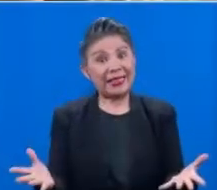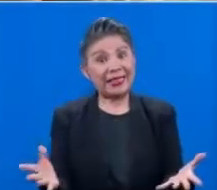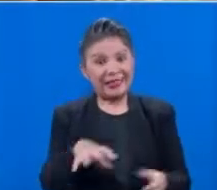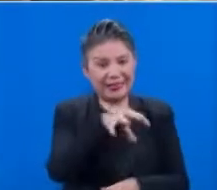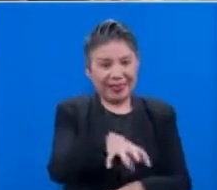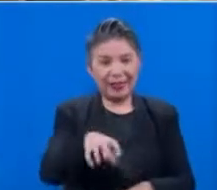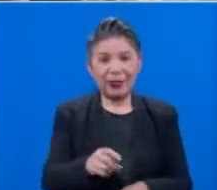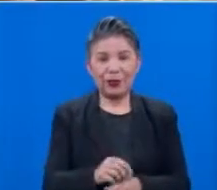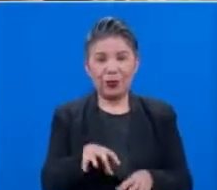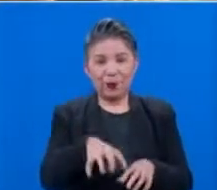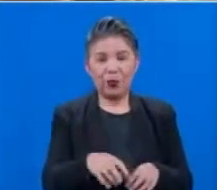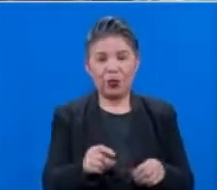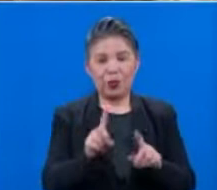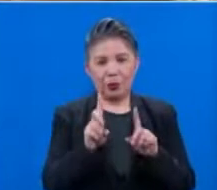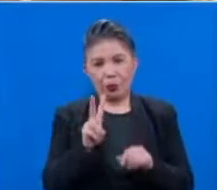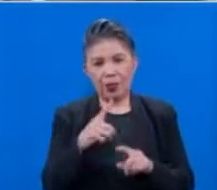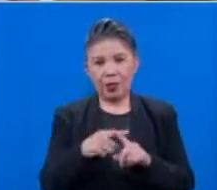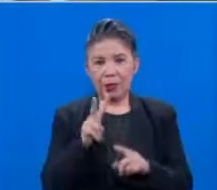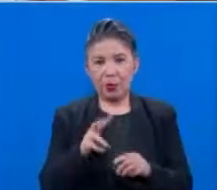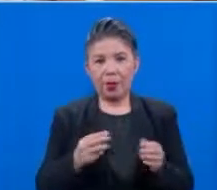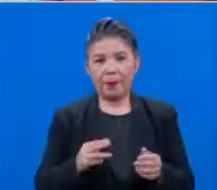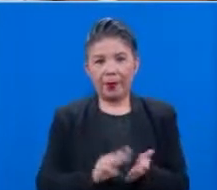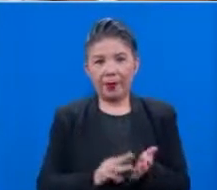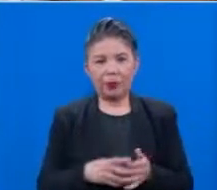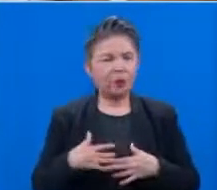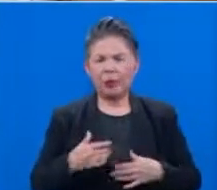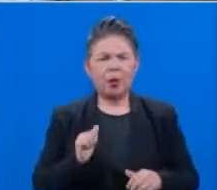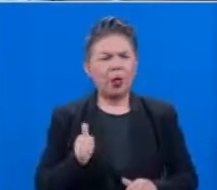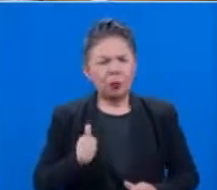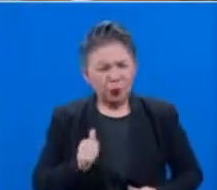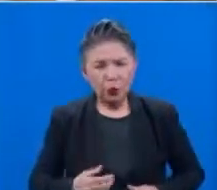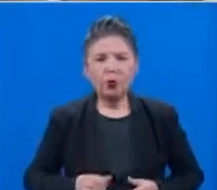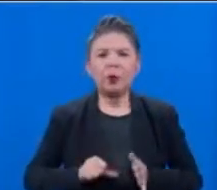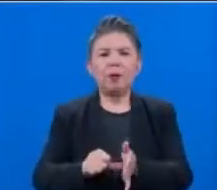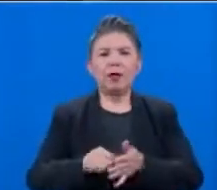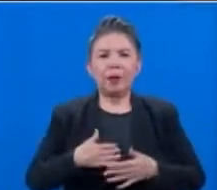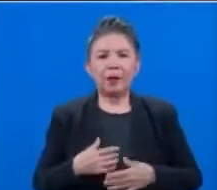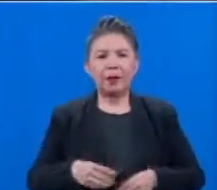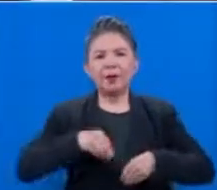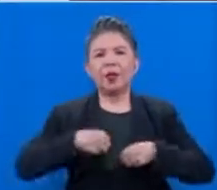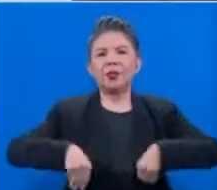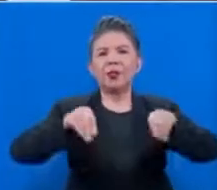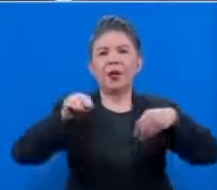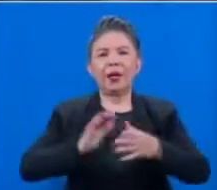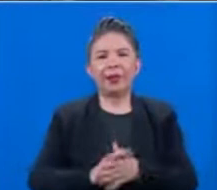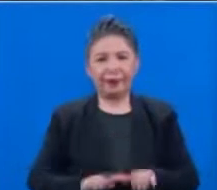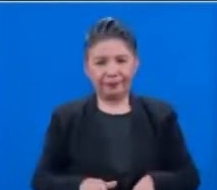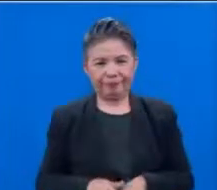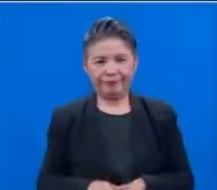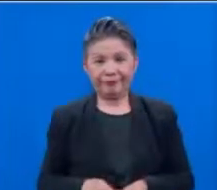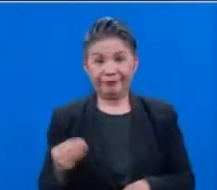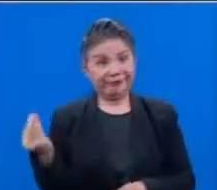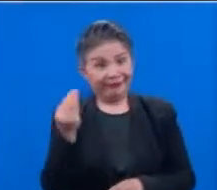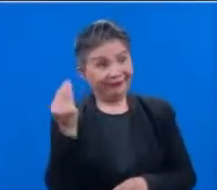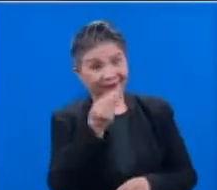dapat satu bus ukuran 2x2 meter, itu sudah sangat membantu sekali buat menaikin omset kami. Selain mengunjungi UMKM yang ada di